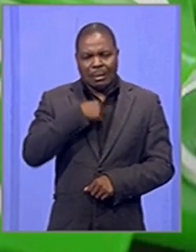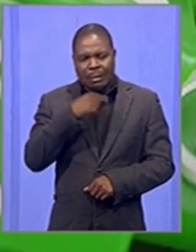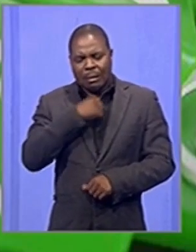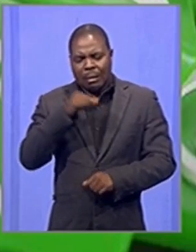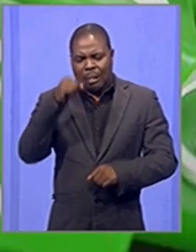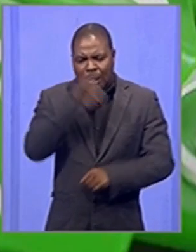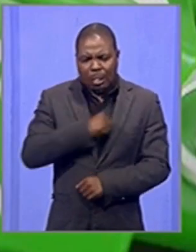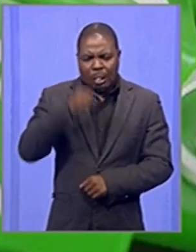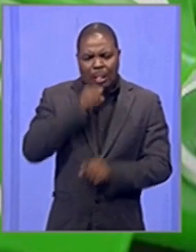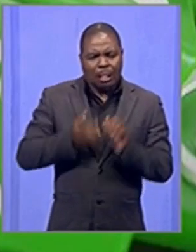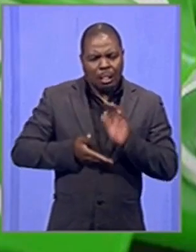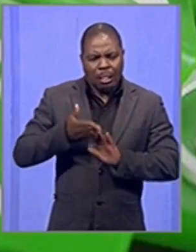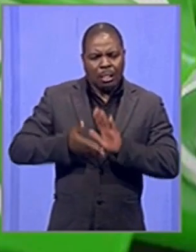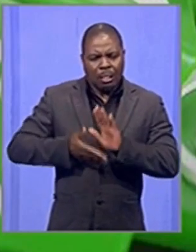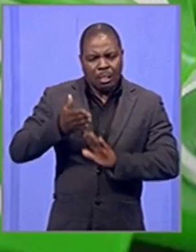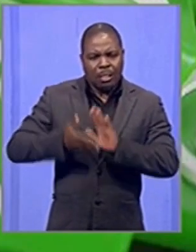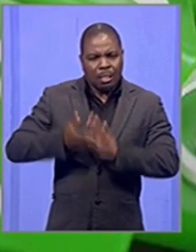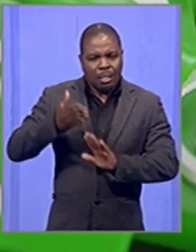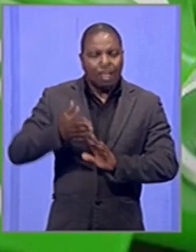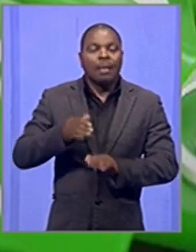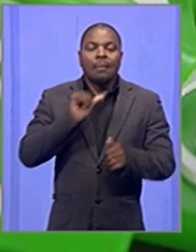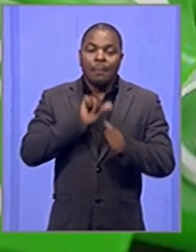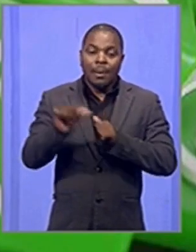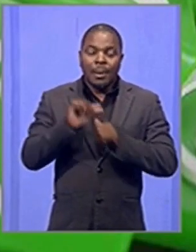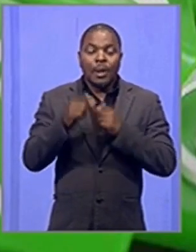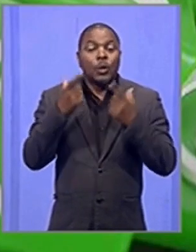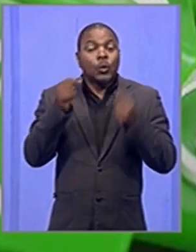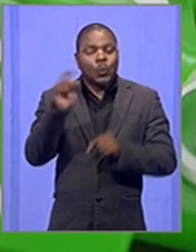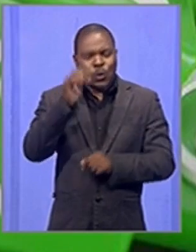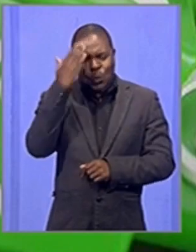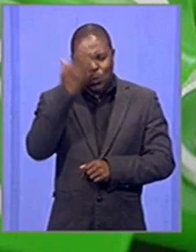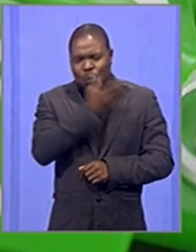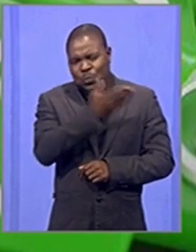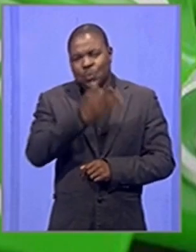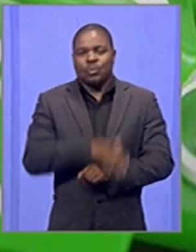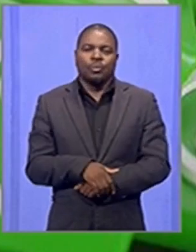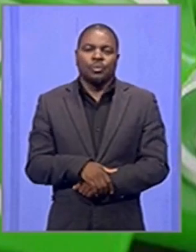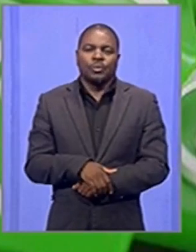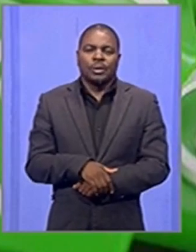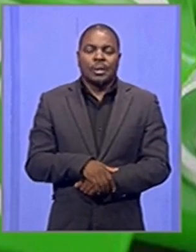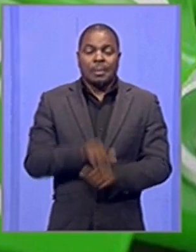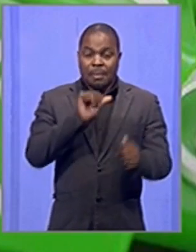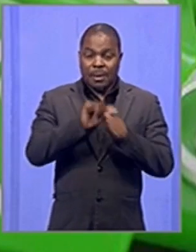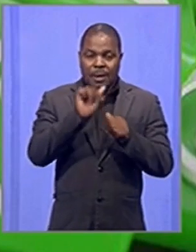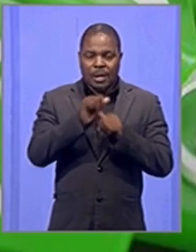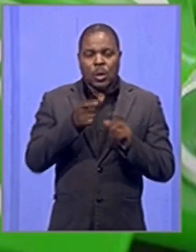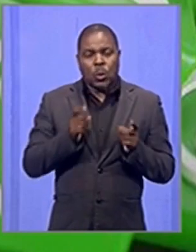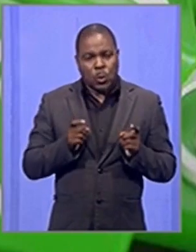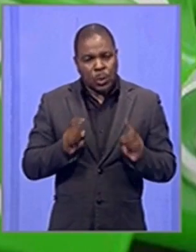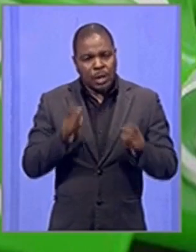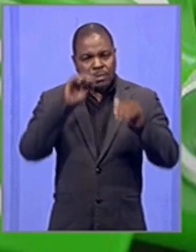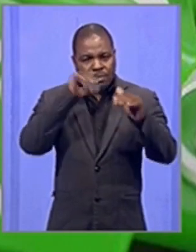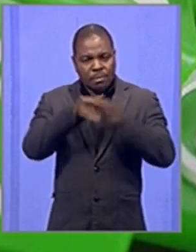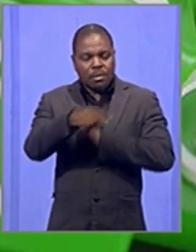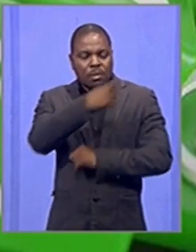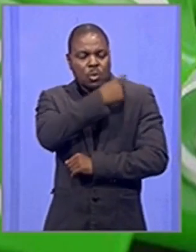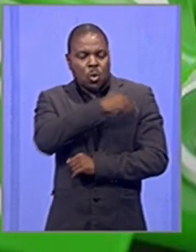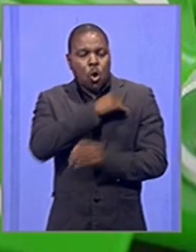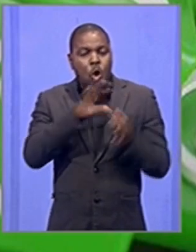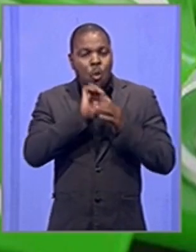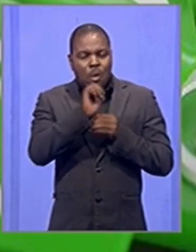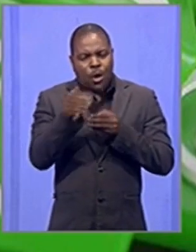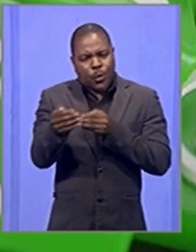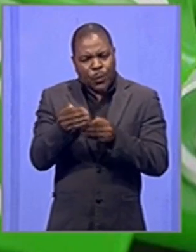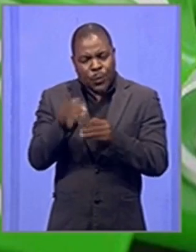se lo ha se fole. Motho wa tseba hore natla se tlamelo a se etse hore na ke hore a etse eng. Hore fela o potlakela fela ka nnete tleliniking e haufinyana le